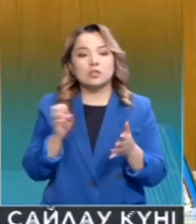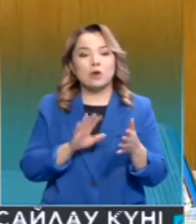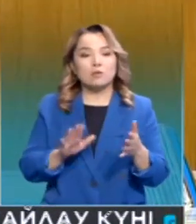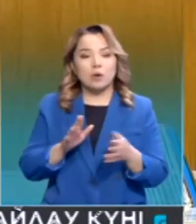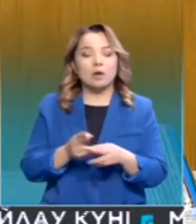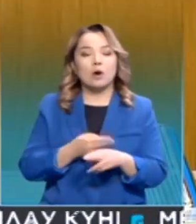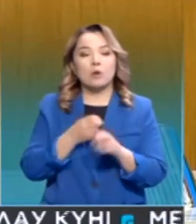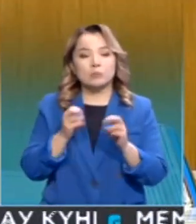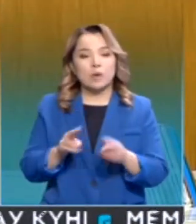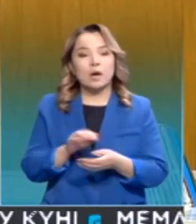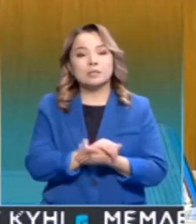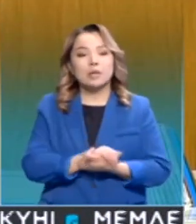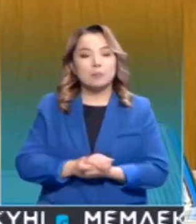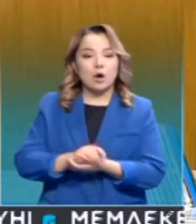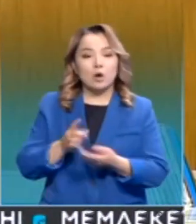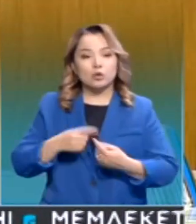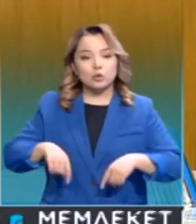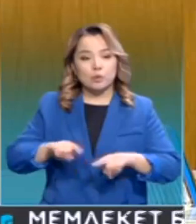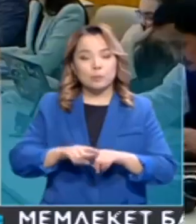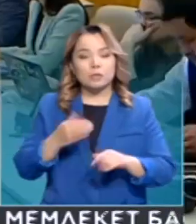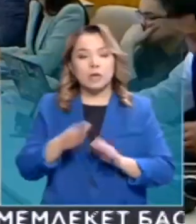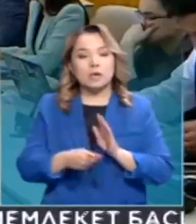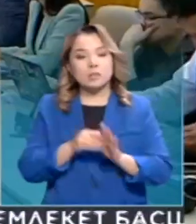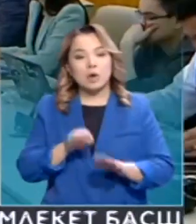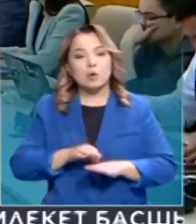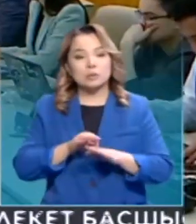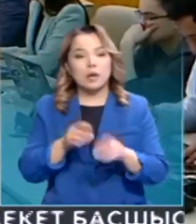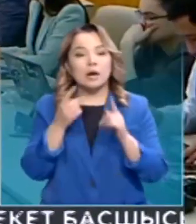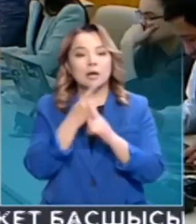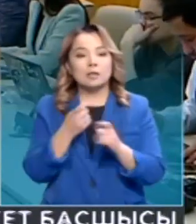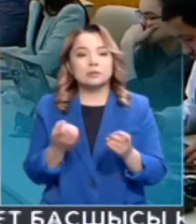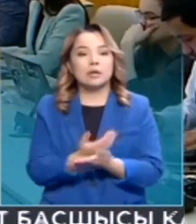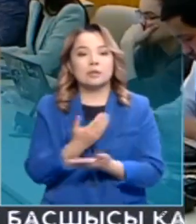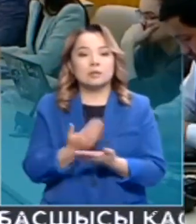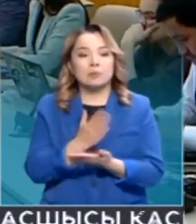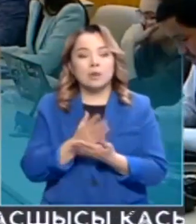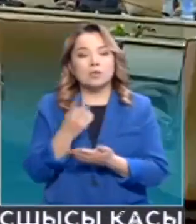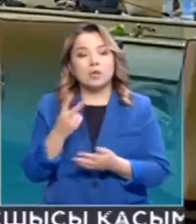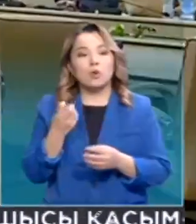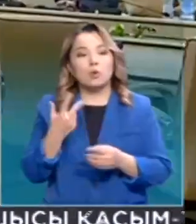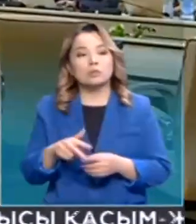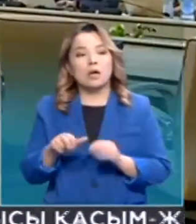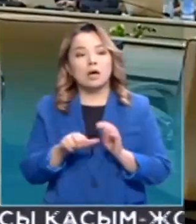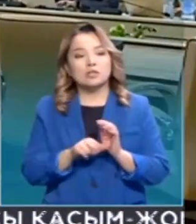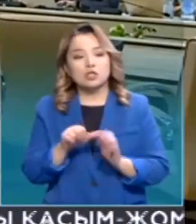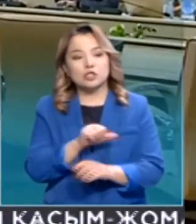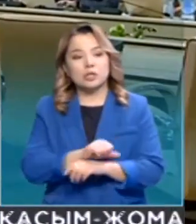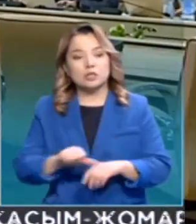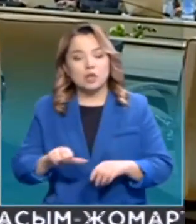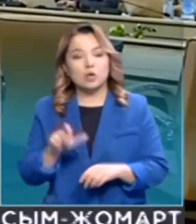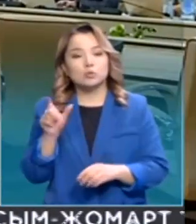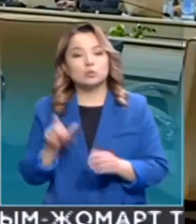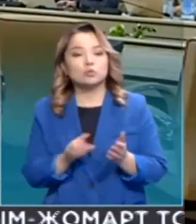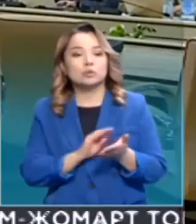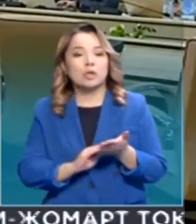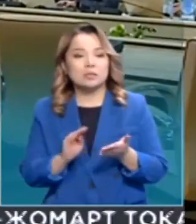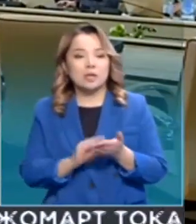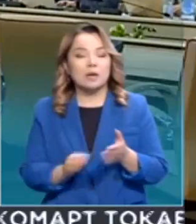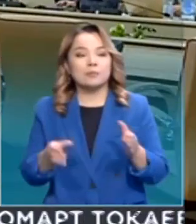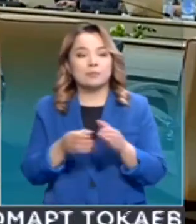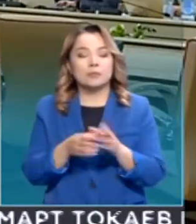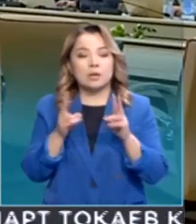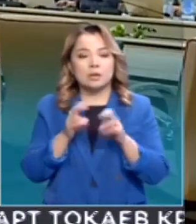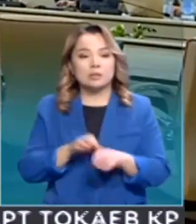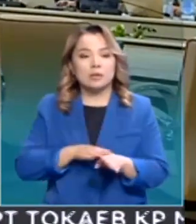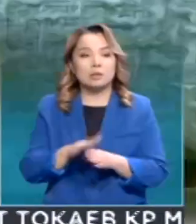және ынтымақтастық ұйымынан. Сонымен қатар сайлау туралы ақпарат таратуы үшін 236 шетелдік журналист